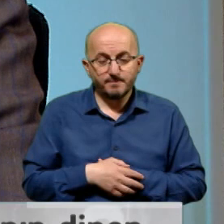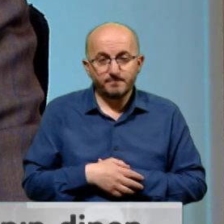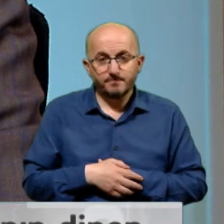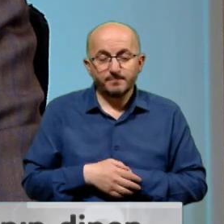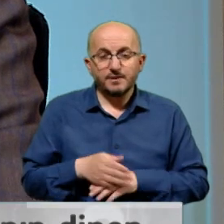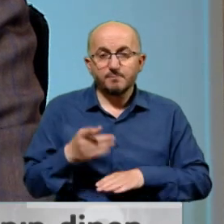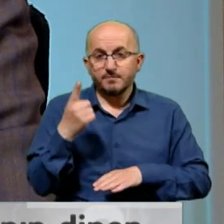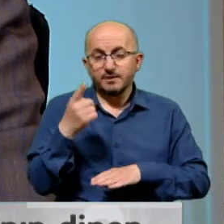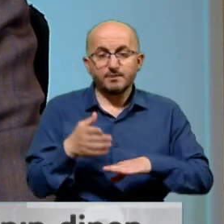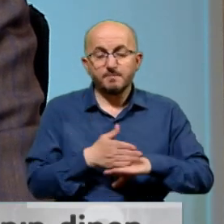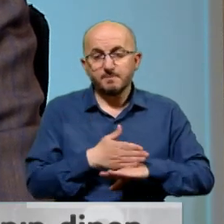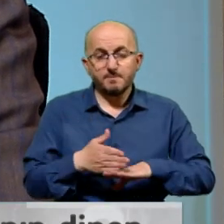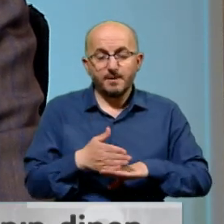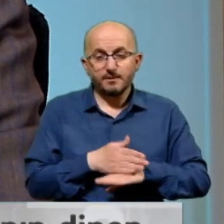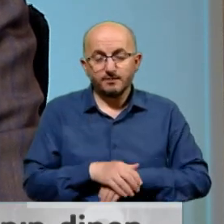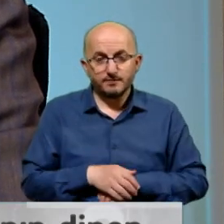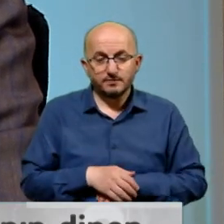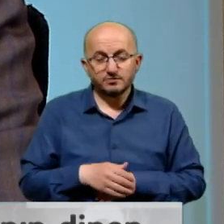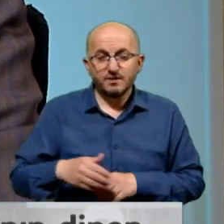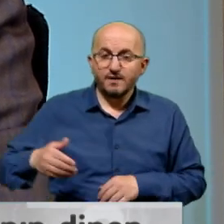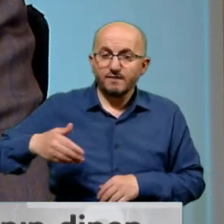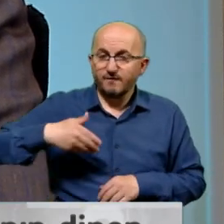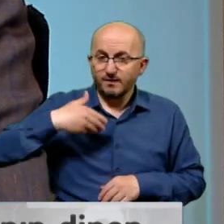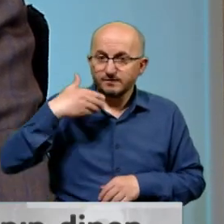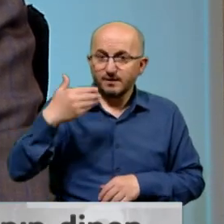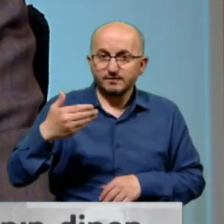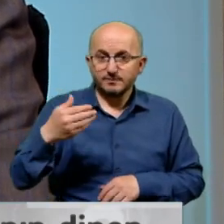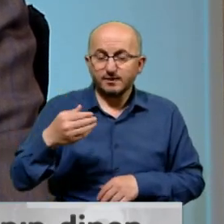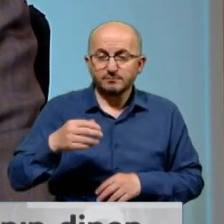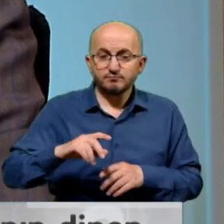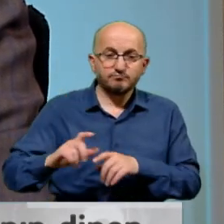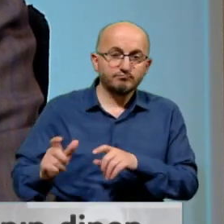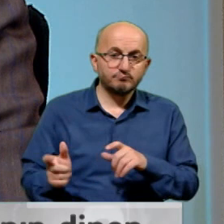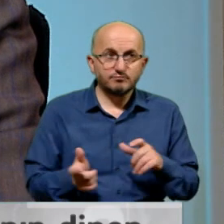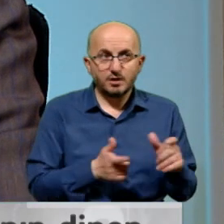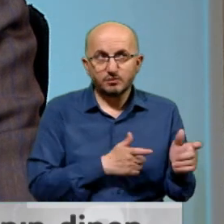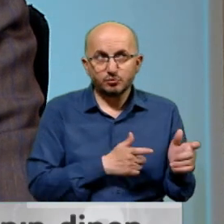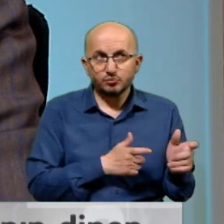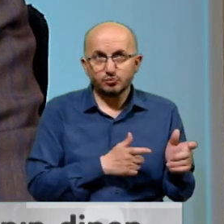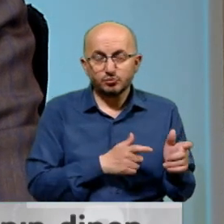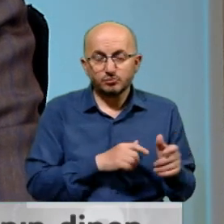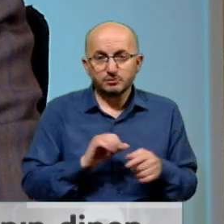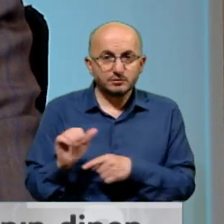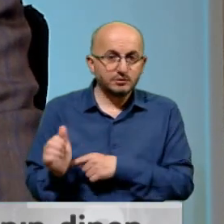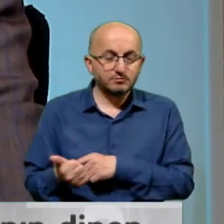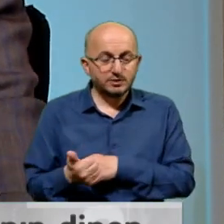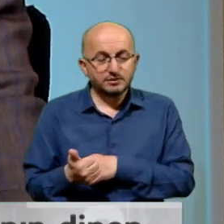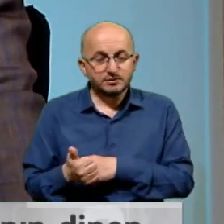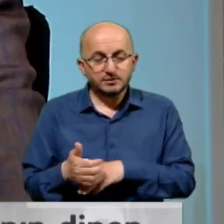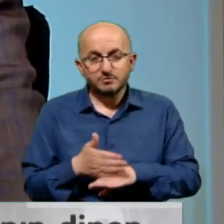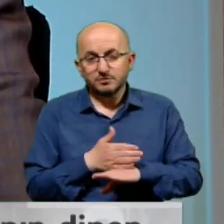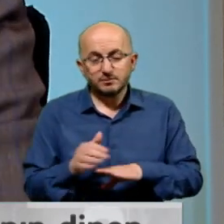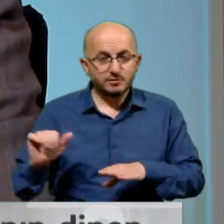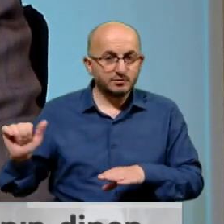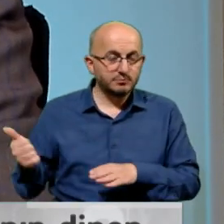malı Efendim ifade eden menkul Kıymet vardır yani bir malın kıymetini